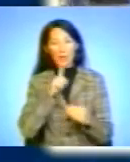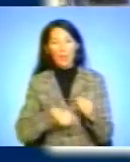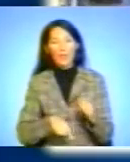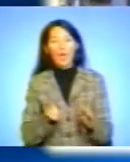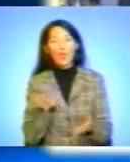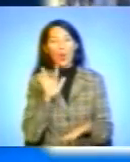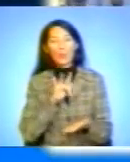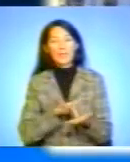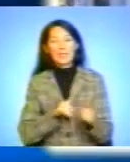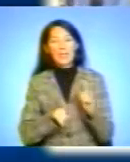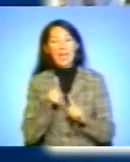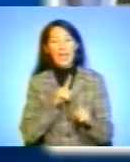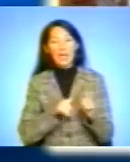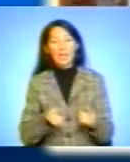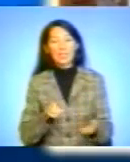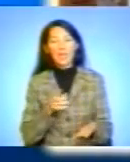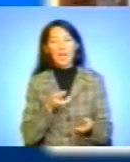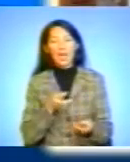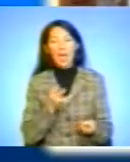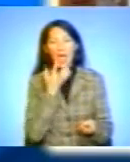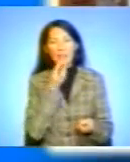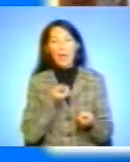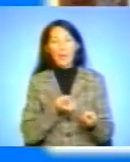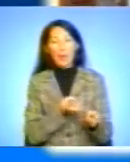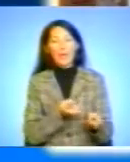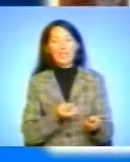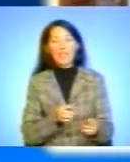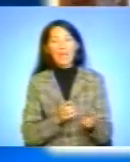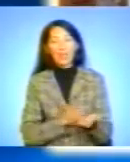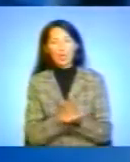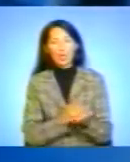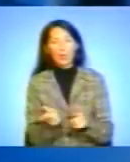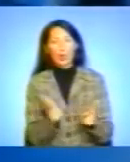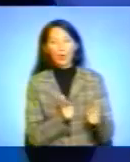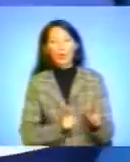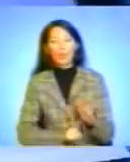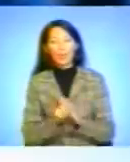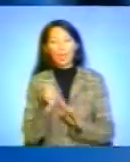раді. Тепломережеві служби готові приступити до роботи хоч завтра.